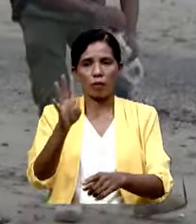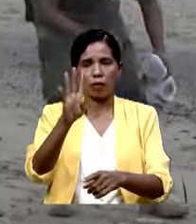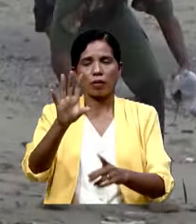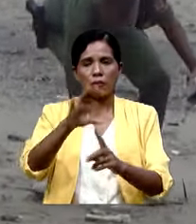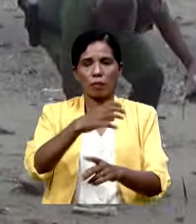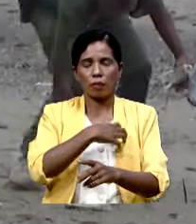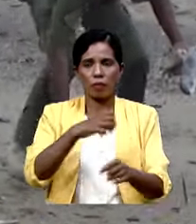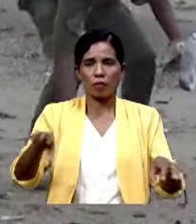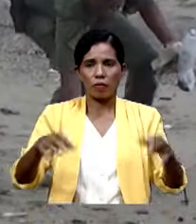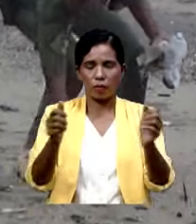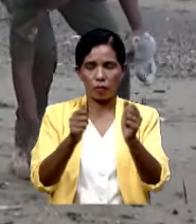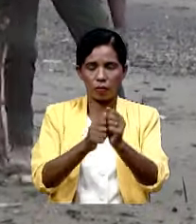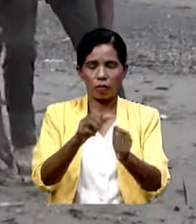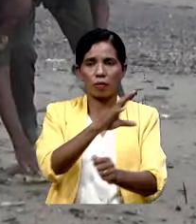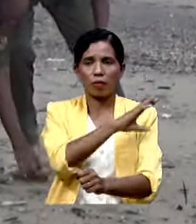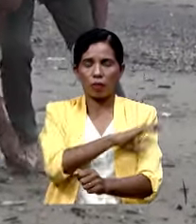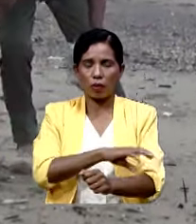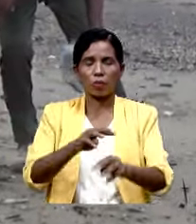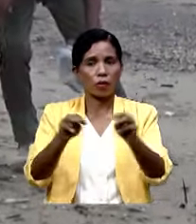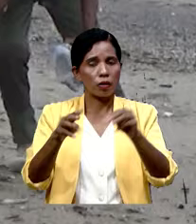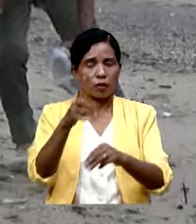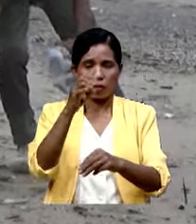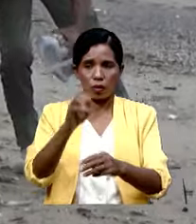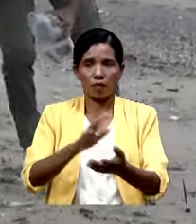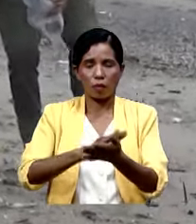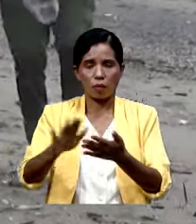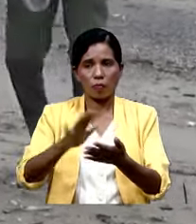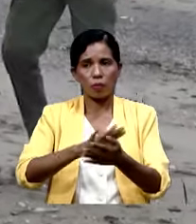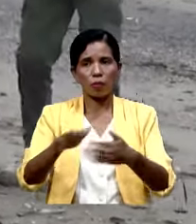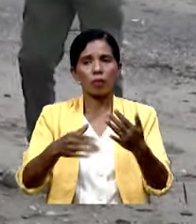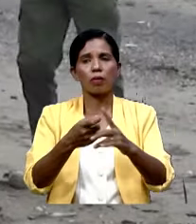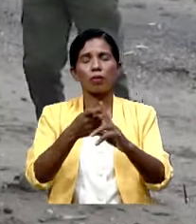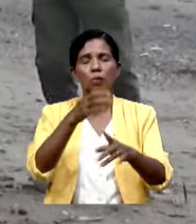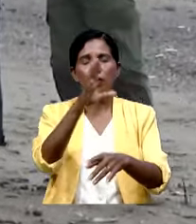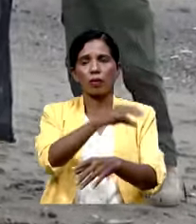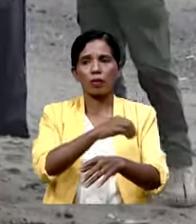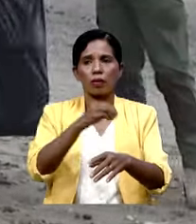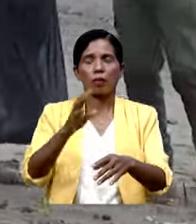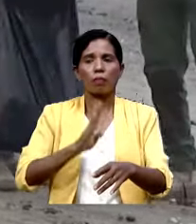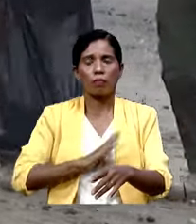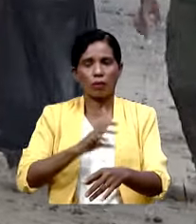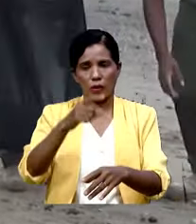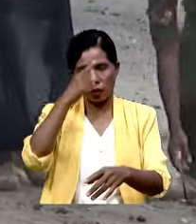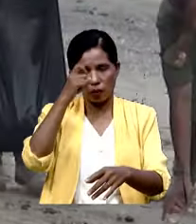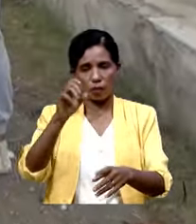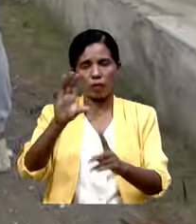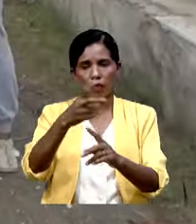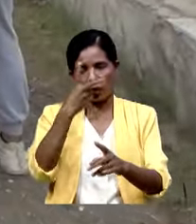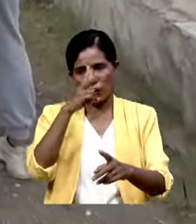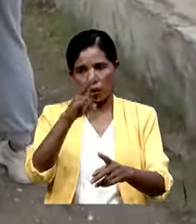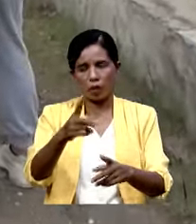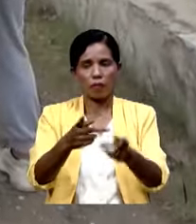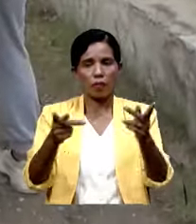pentel servisu hamutu ko servisu sanementu munisipi dili hahu limpeza geral ni husi pantai kelapa to bidau lesidere tamatuir komando ni hare